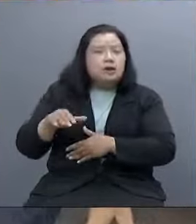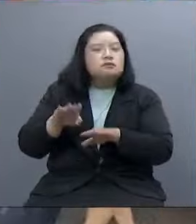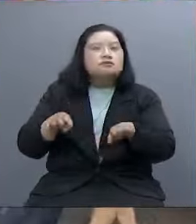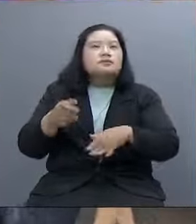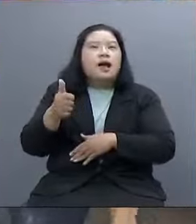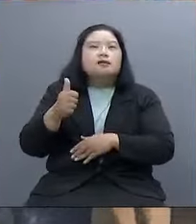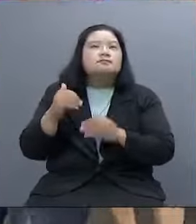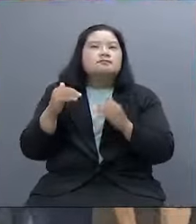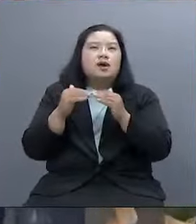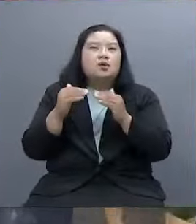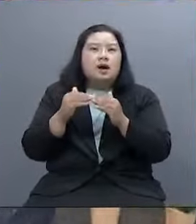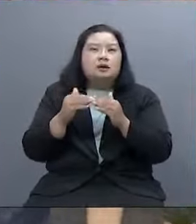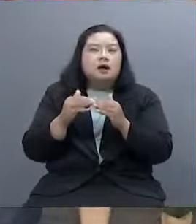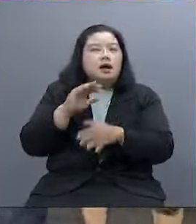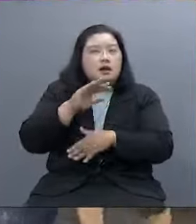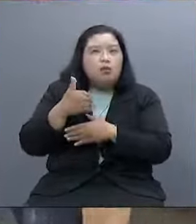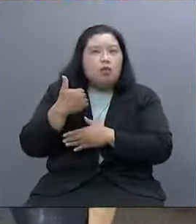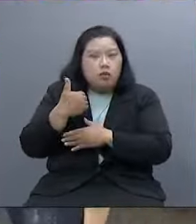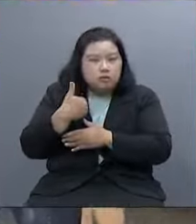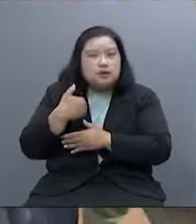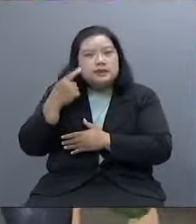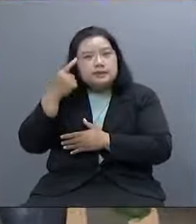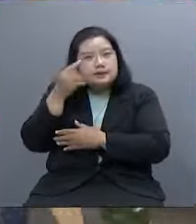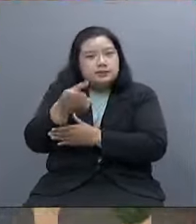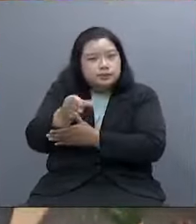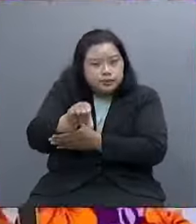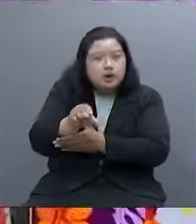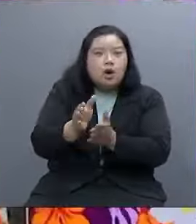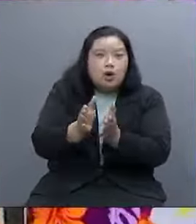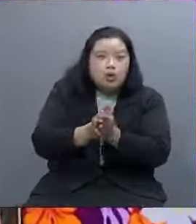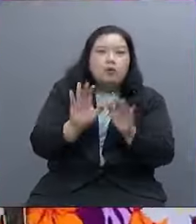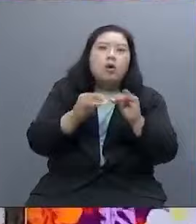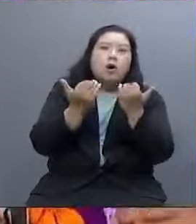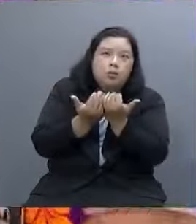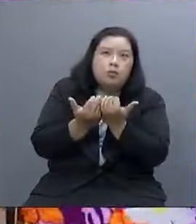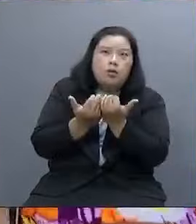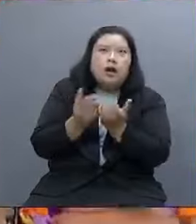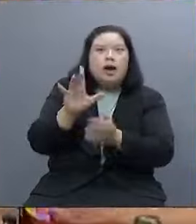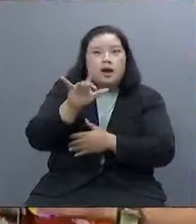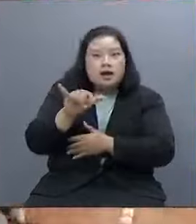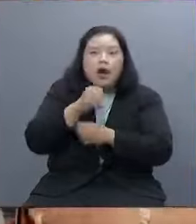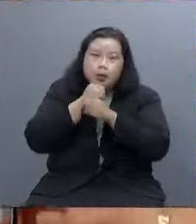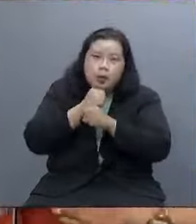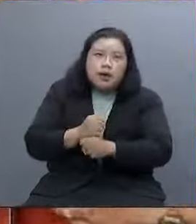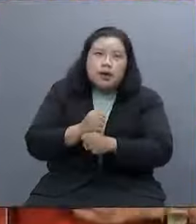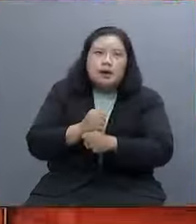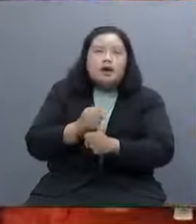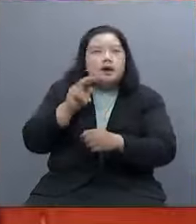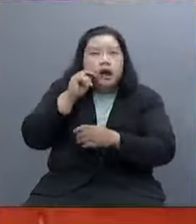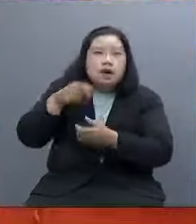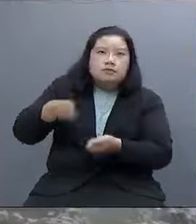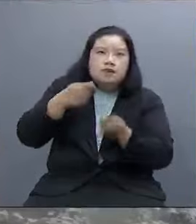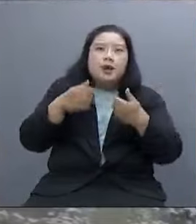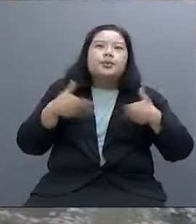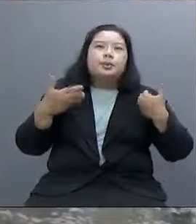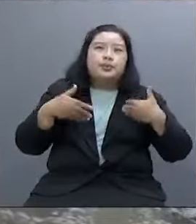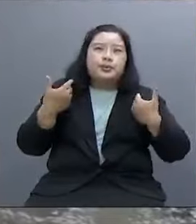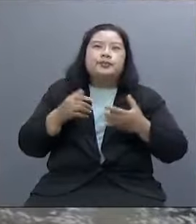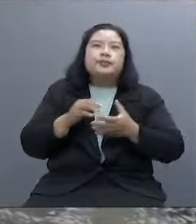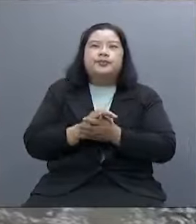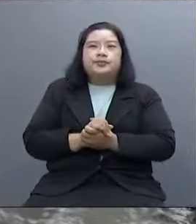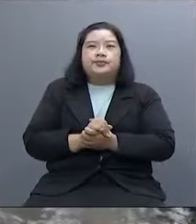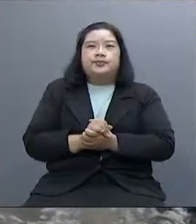สดีๆที่ลูกหลานเนี่ยก็จะได้กลับบ้านมาอยู่กับครอบครัวอยู่กับญาติผู้ใหญ่แล้วก็เล่นน้ำสงกรานต์คลายร้อนกันแบบนี้ อันนี้เขาแต่งตัวแต่งหน้าเป็นอะไรนะคะพี่ชม